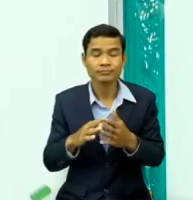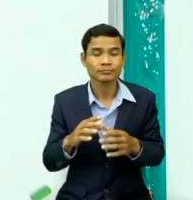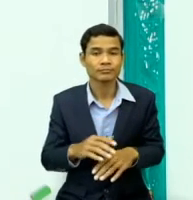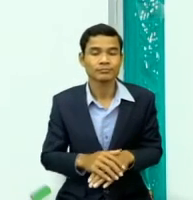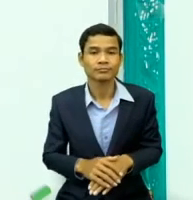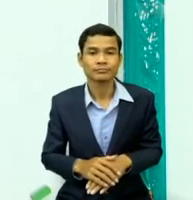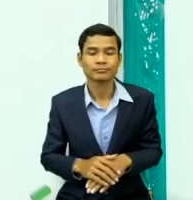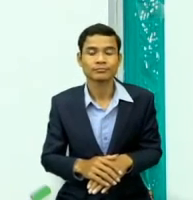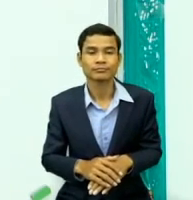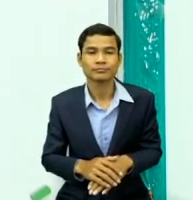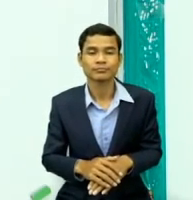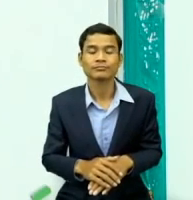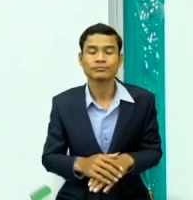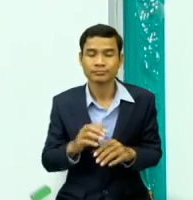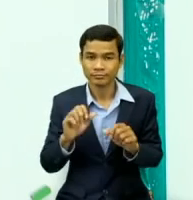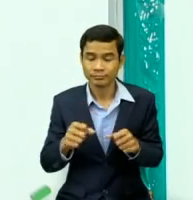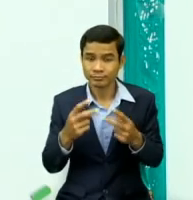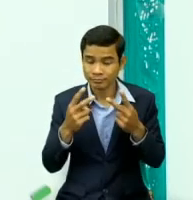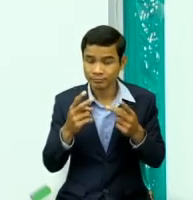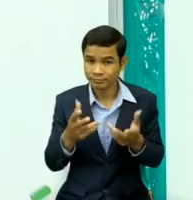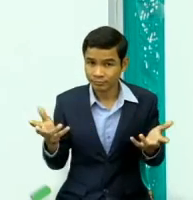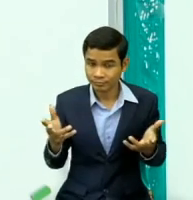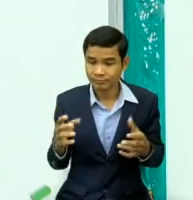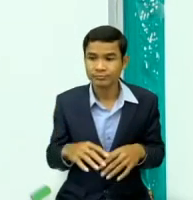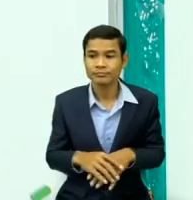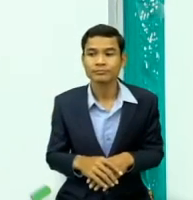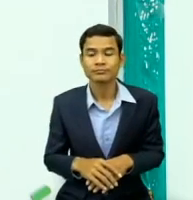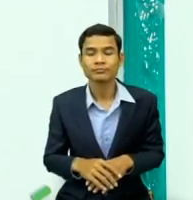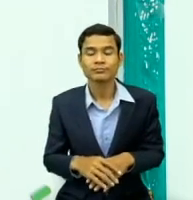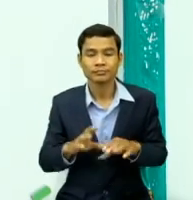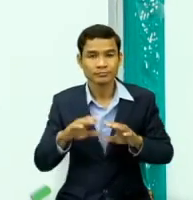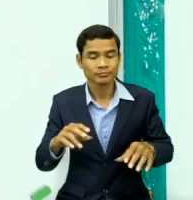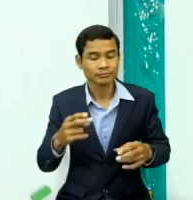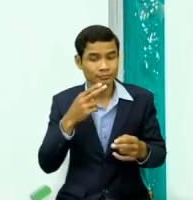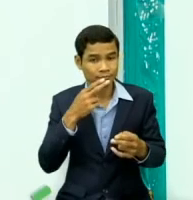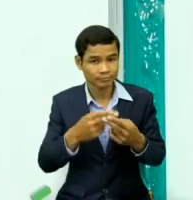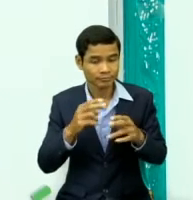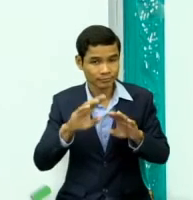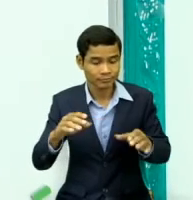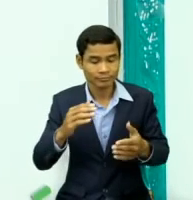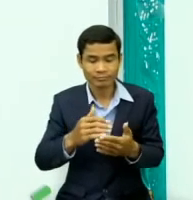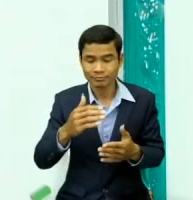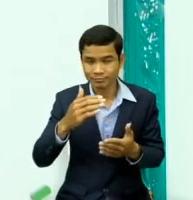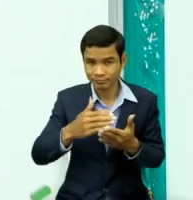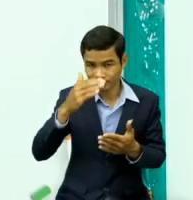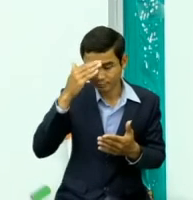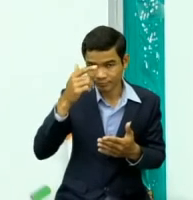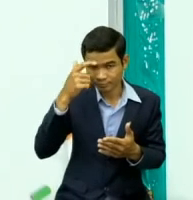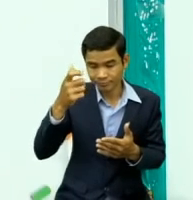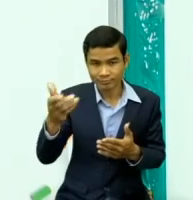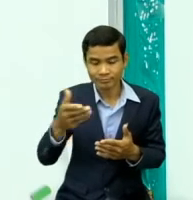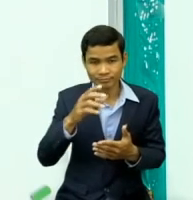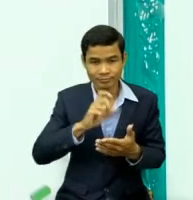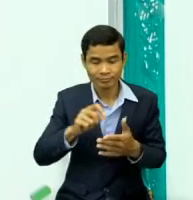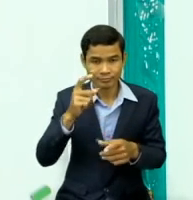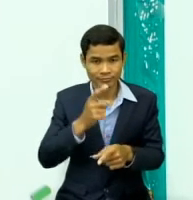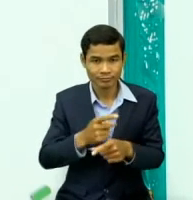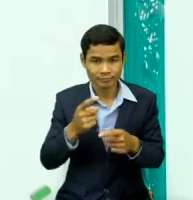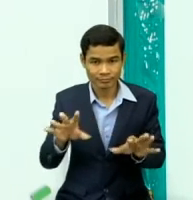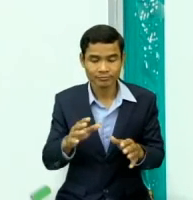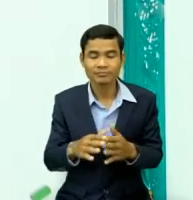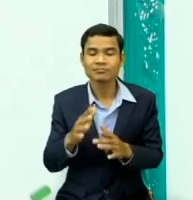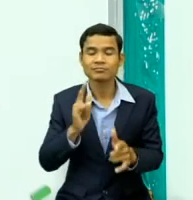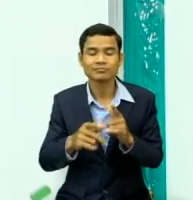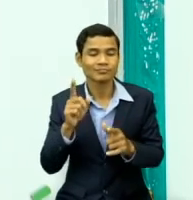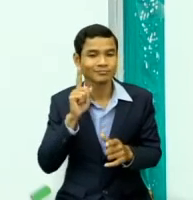nế chà chung mày hai con con chan đã bàn nẹt rú sẽ bàn trầm trầy hai đứa nữ cha bà cùng phần